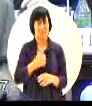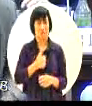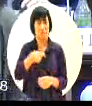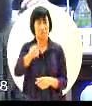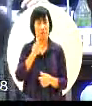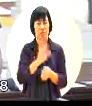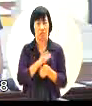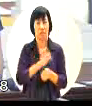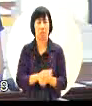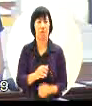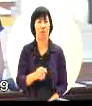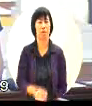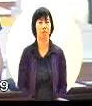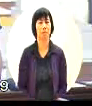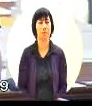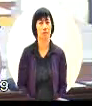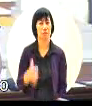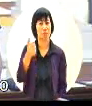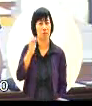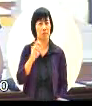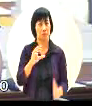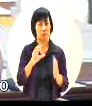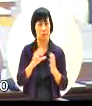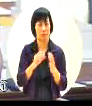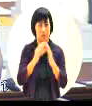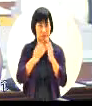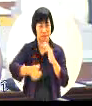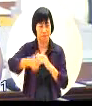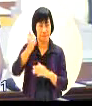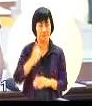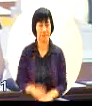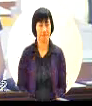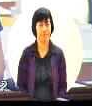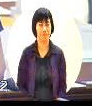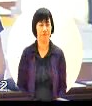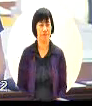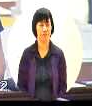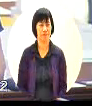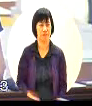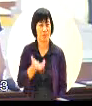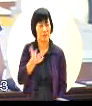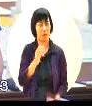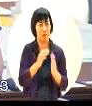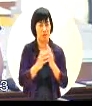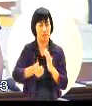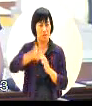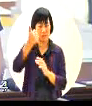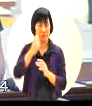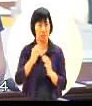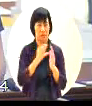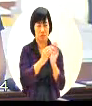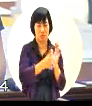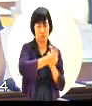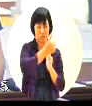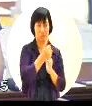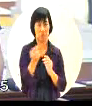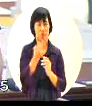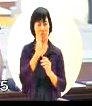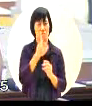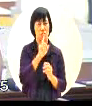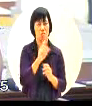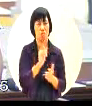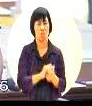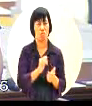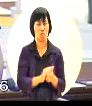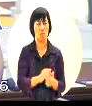谢。 咱谢谢局长，也谢谢市长吼。针对着较多啊，咱市长啊，拄只咱局长，然后甲我承诺，我会将